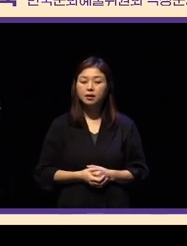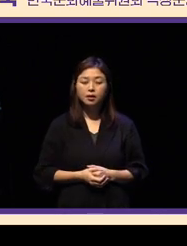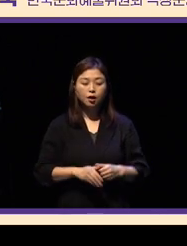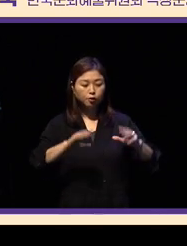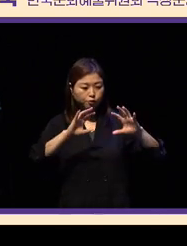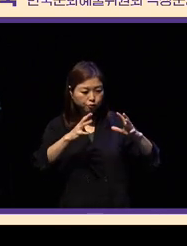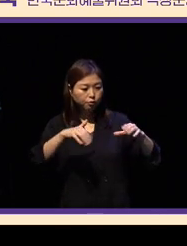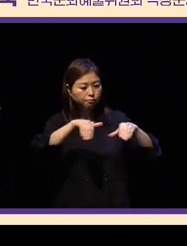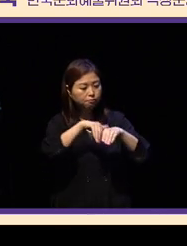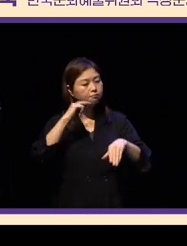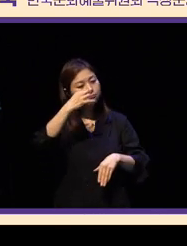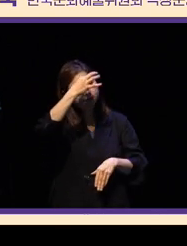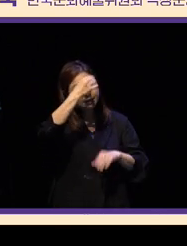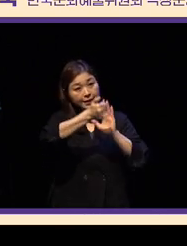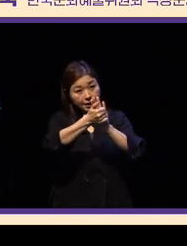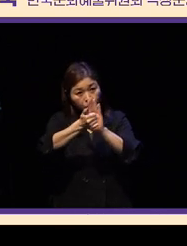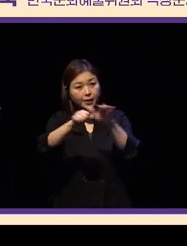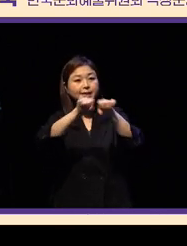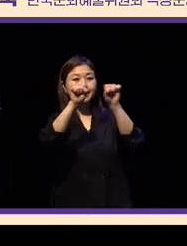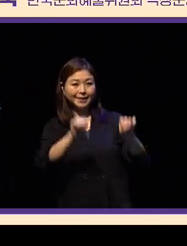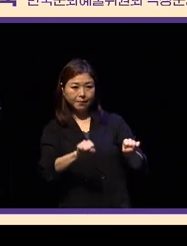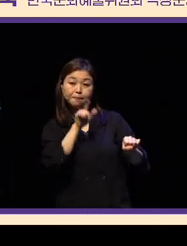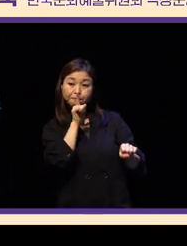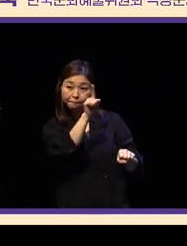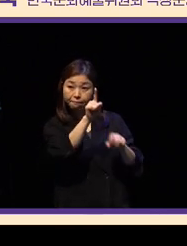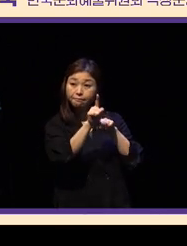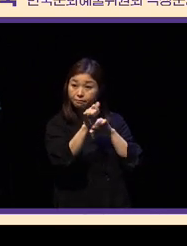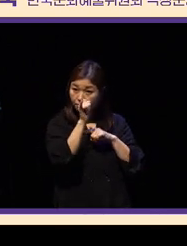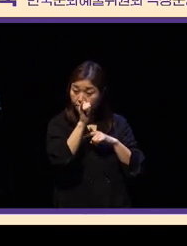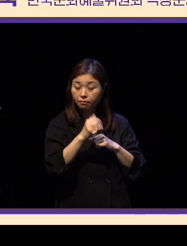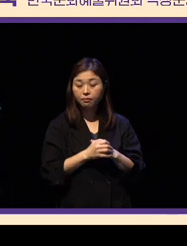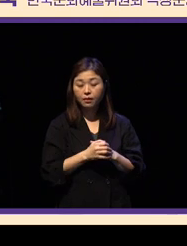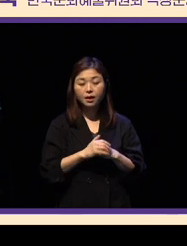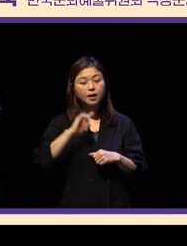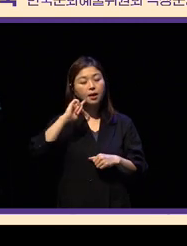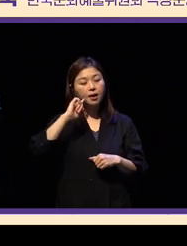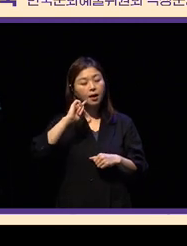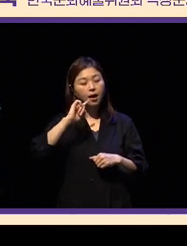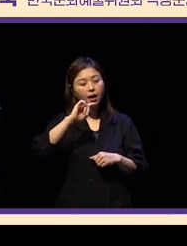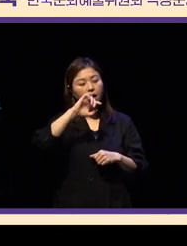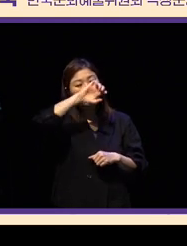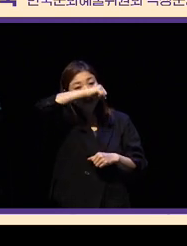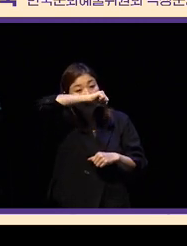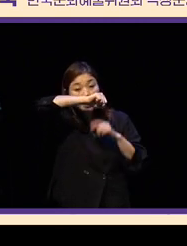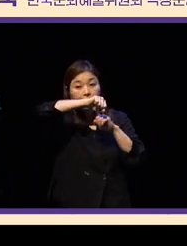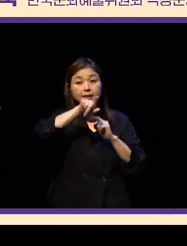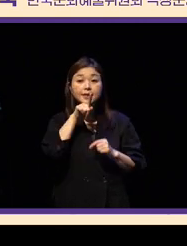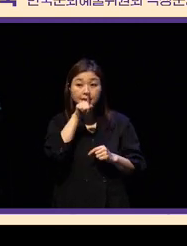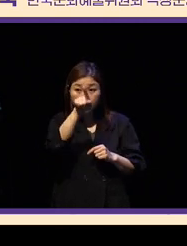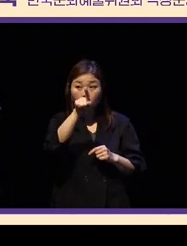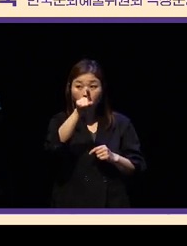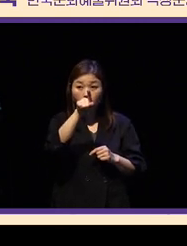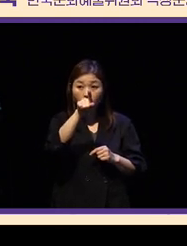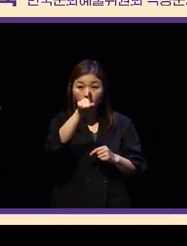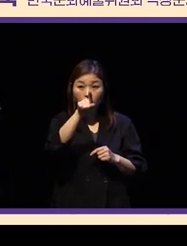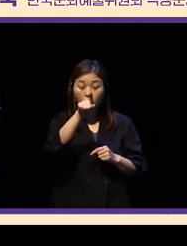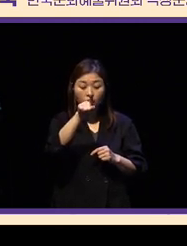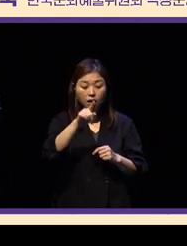국가문화예술 지원 시스템을 통해서 신청을 하실 텐데요. 저희 예산 신청은